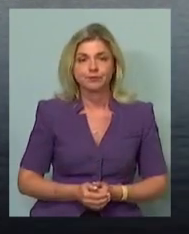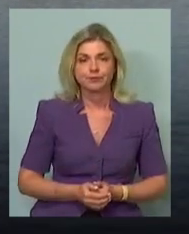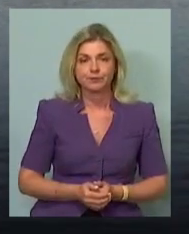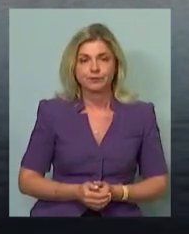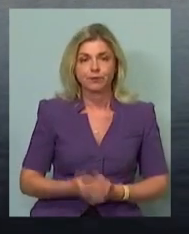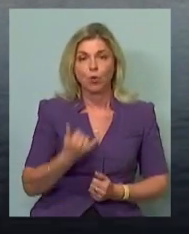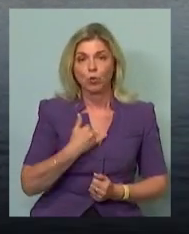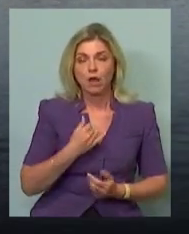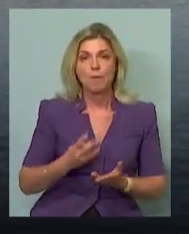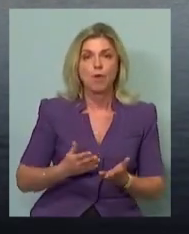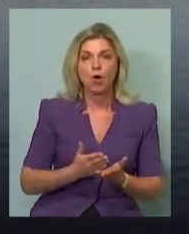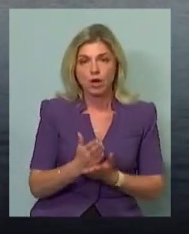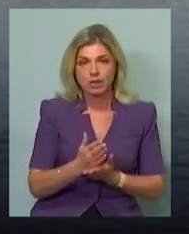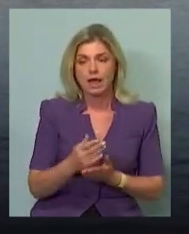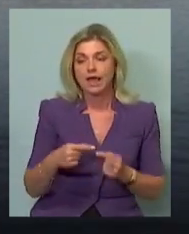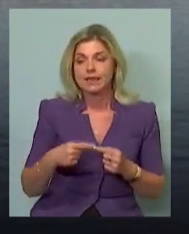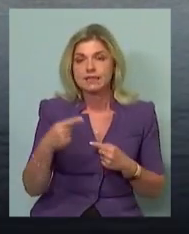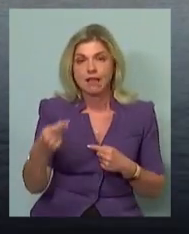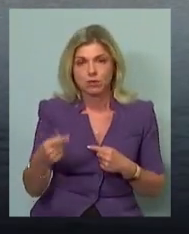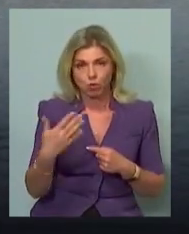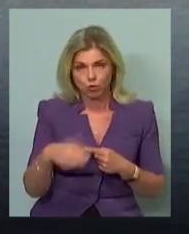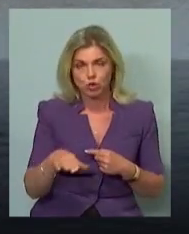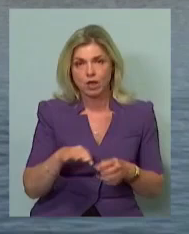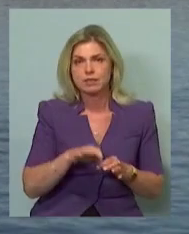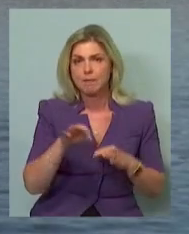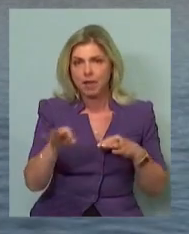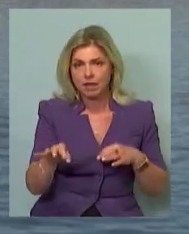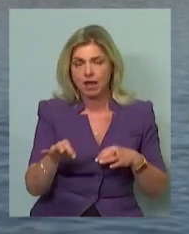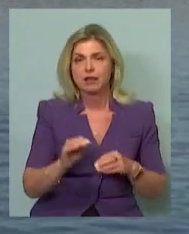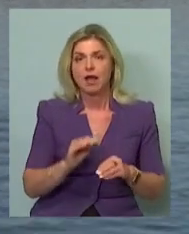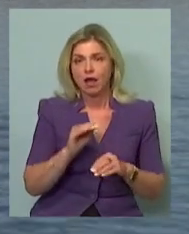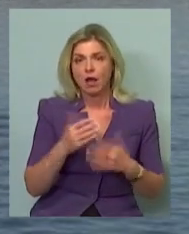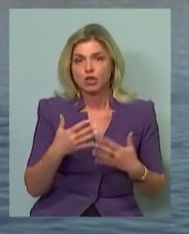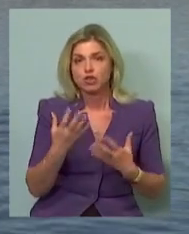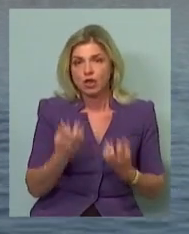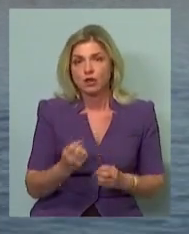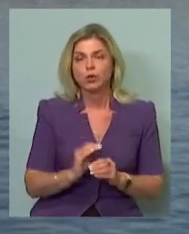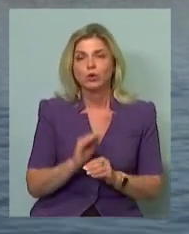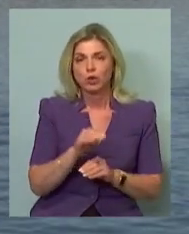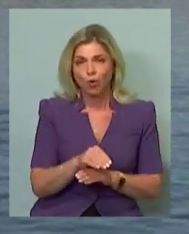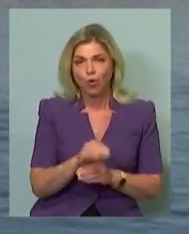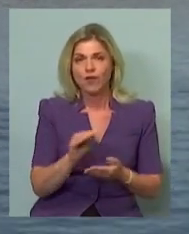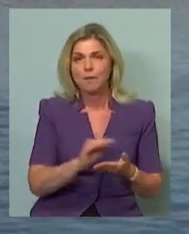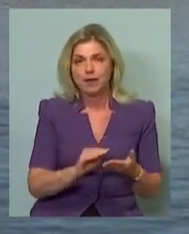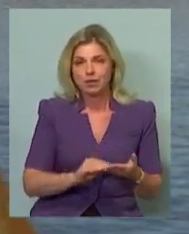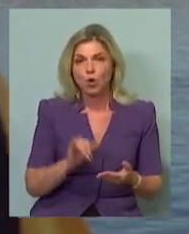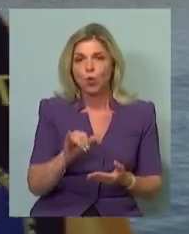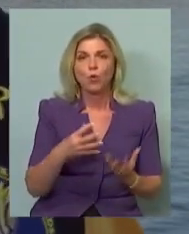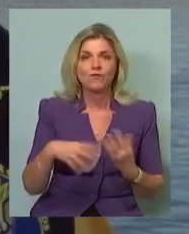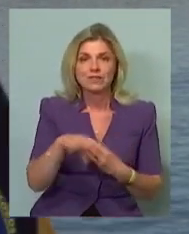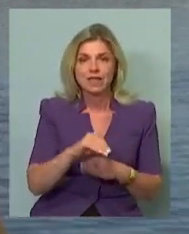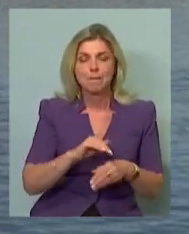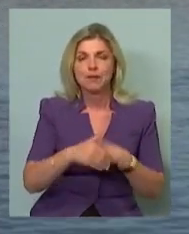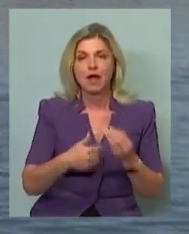вже дистанцію вимірено. Ще додатково пишуться у всіх плавців,